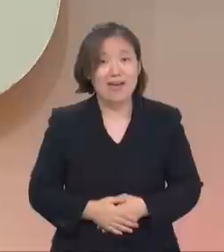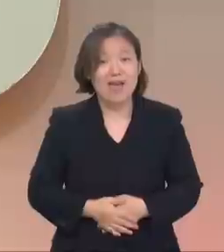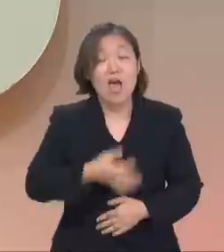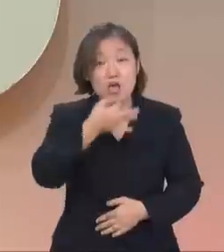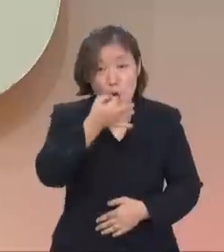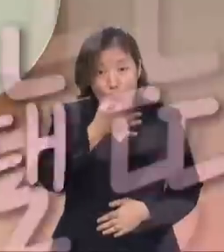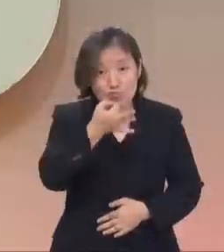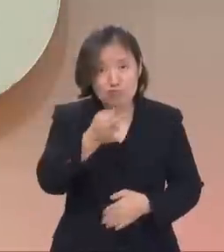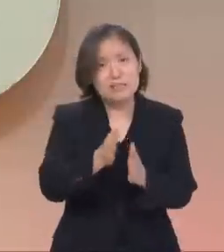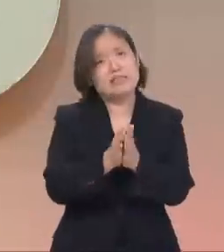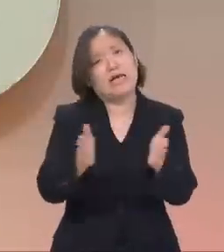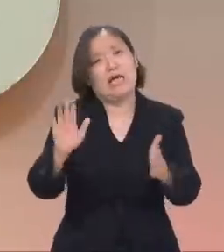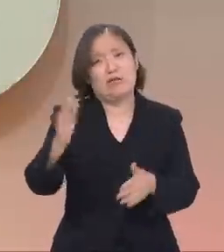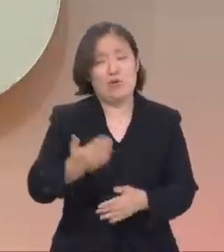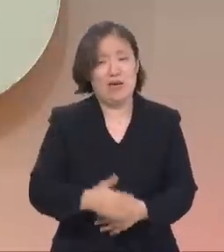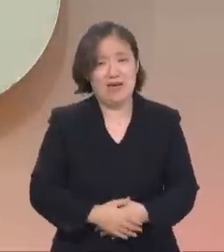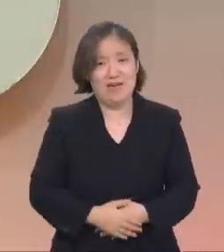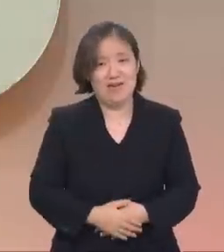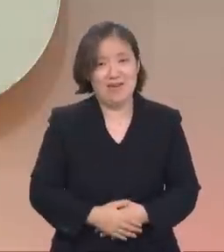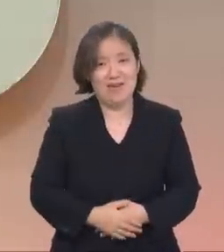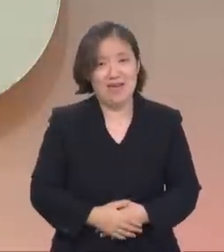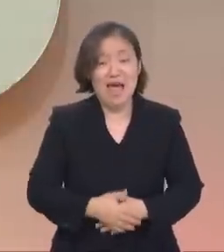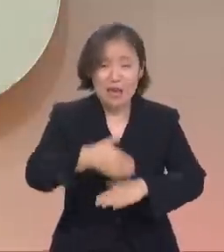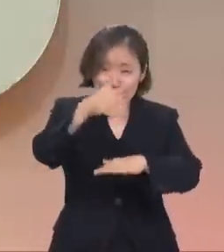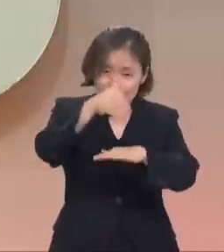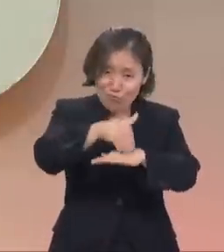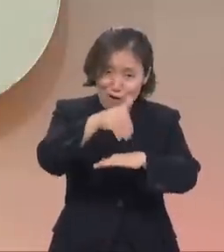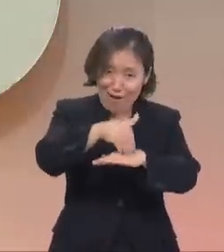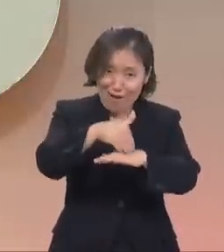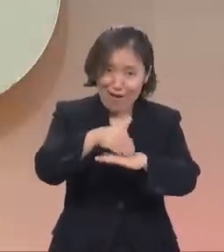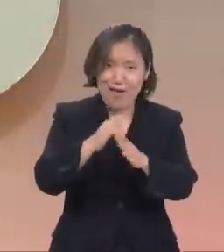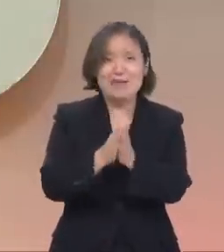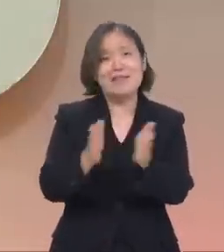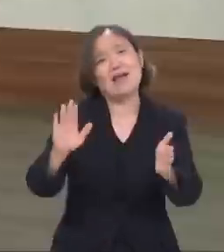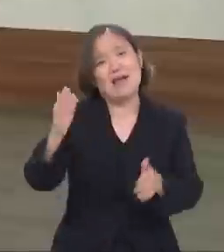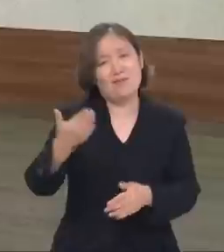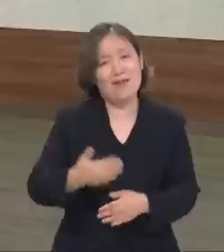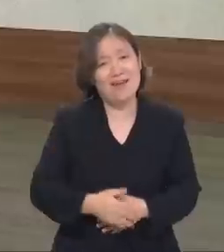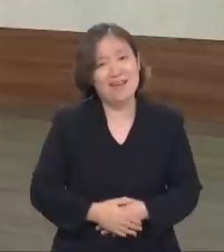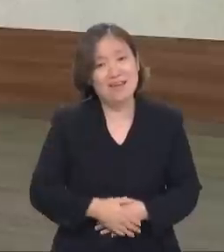때입니다 지금이 바로 수행할 때입니다